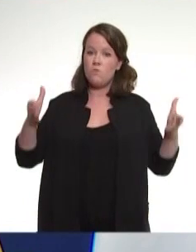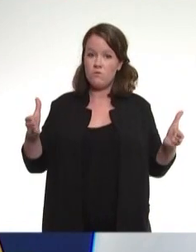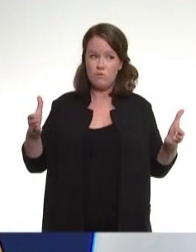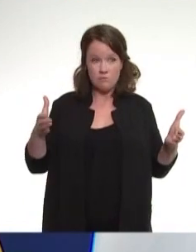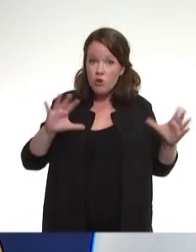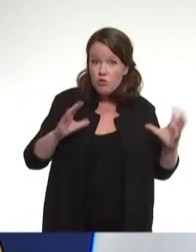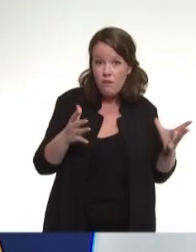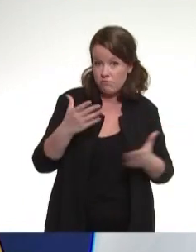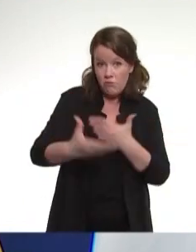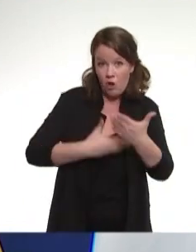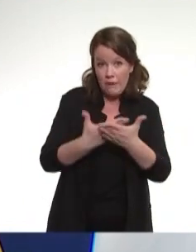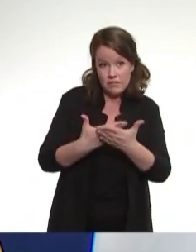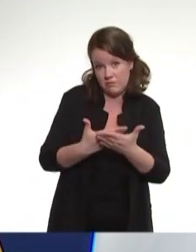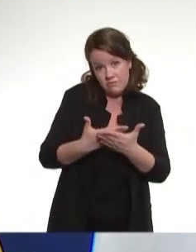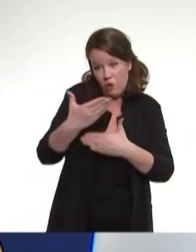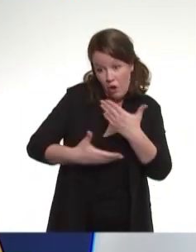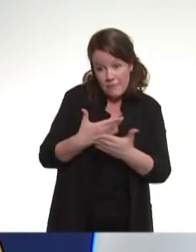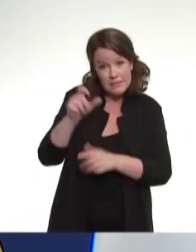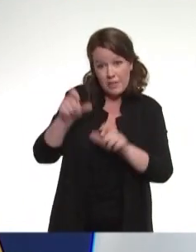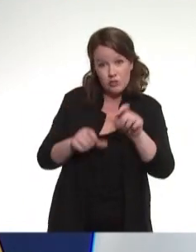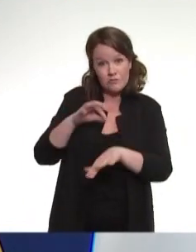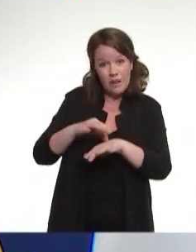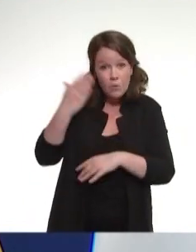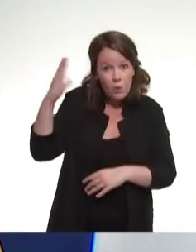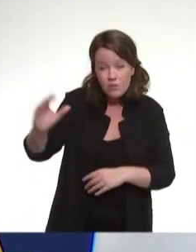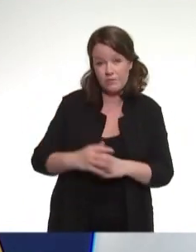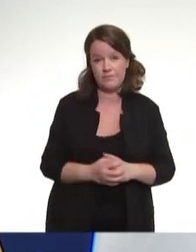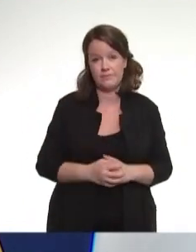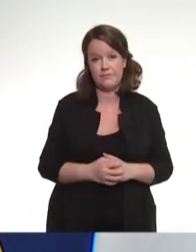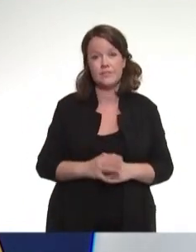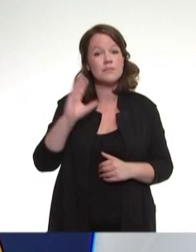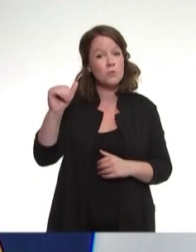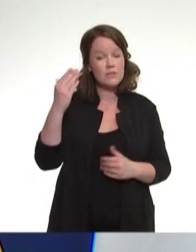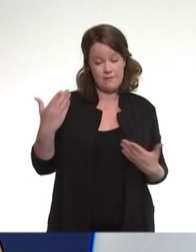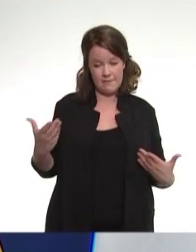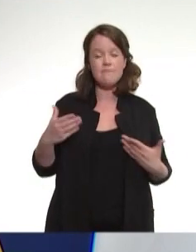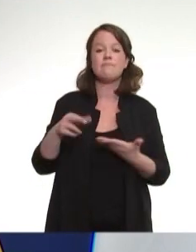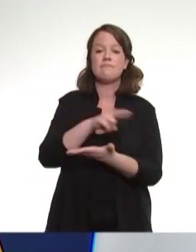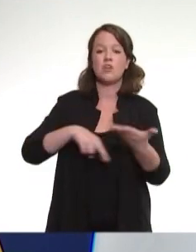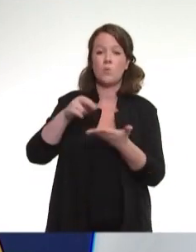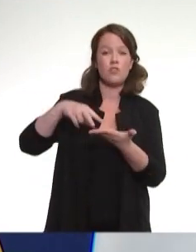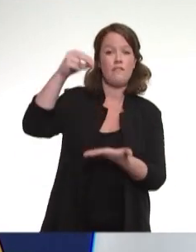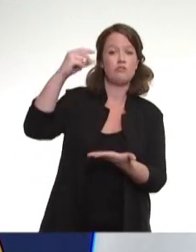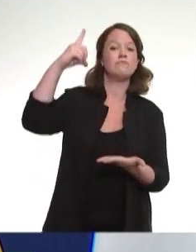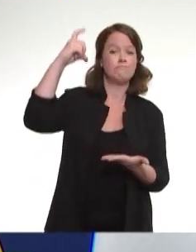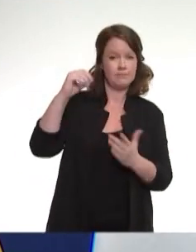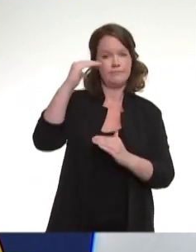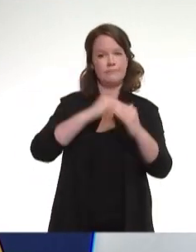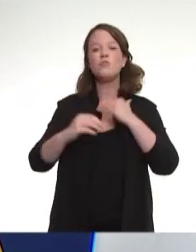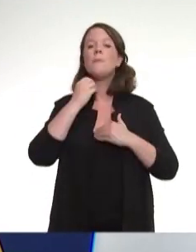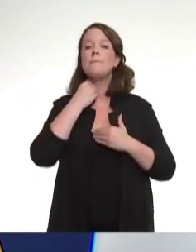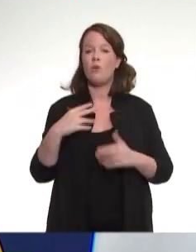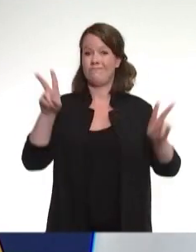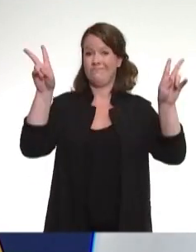programmation je le redis ce fonds hôpital par hôpital l'île de france vient de déclencher le plan blanc je le disais tout à l'heure ce qui veut dire que les déprogrammations vont prendre une ampleur